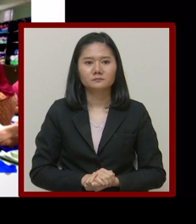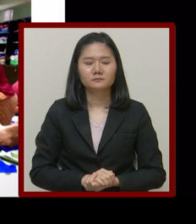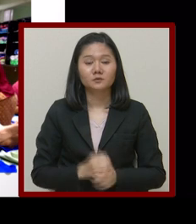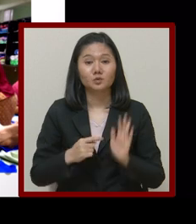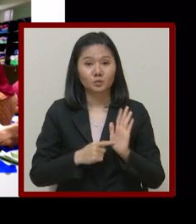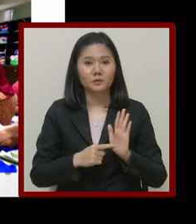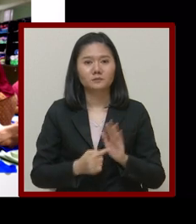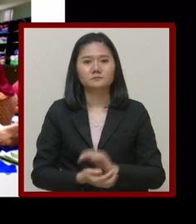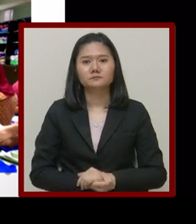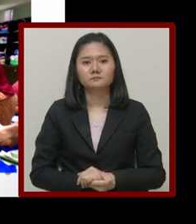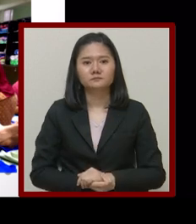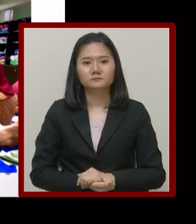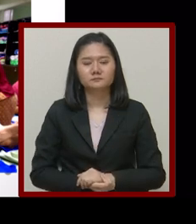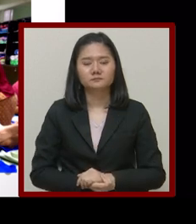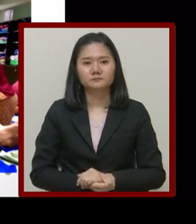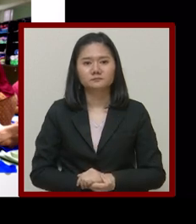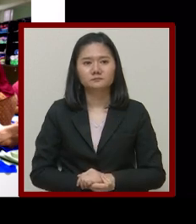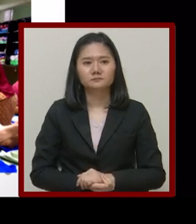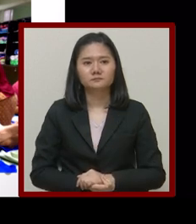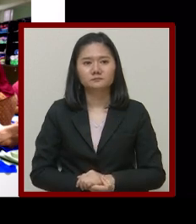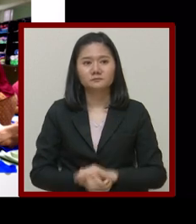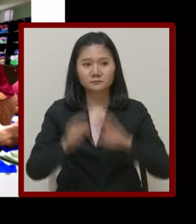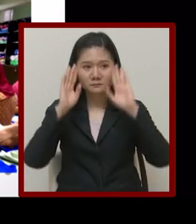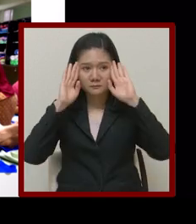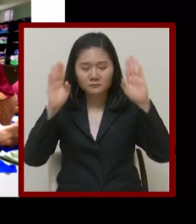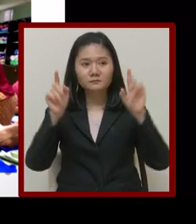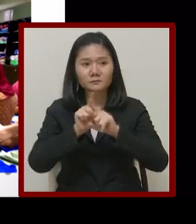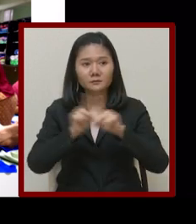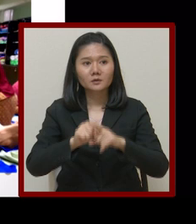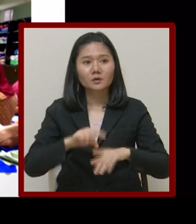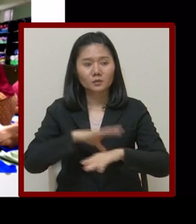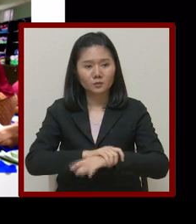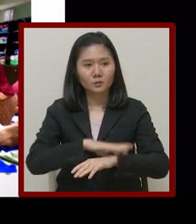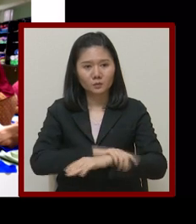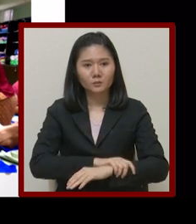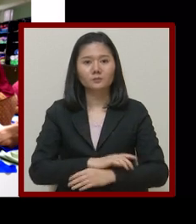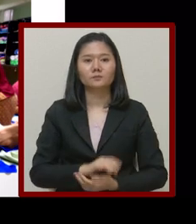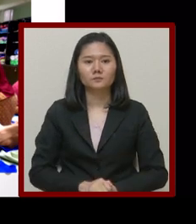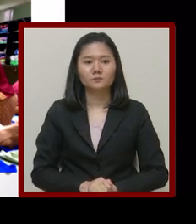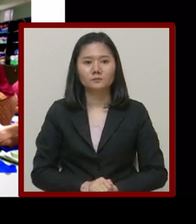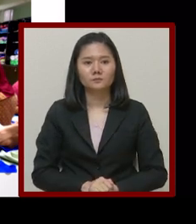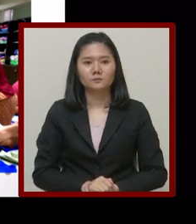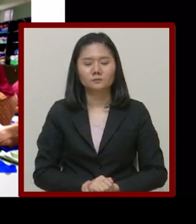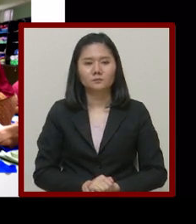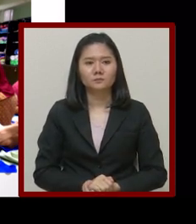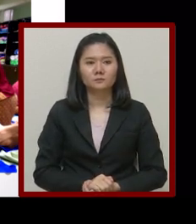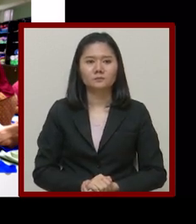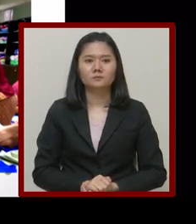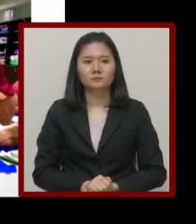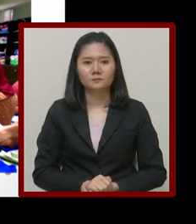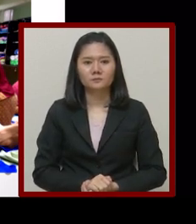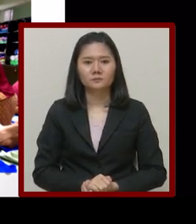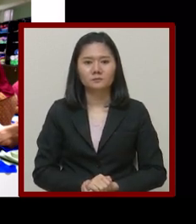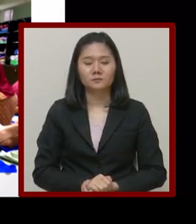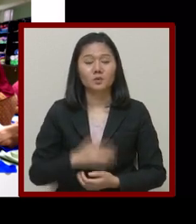นี่คือตัวอย่างนะครูเองก็มีประสบการณ์เช่นกันนะคะในเรื่องของการนวดไทยนะนวดตัวน